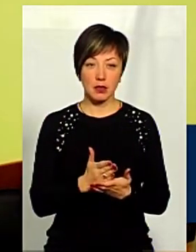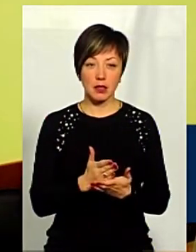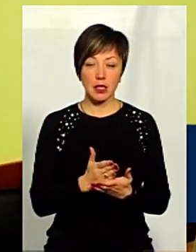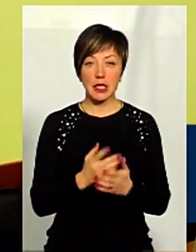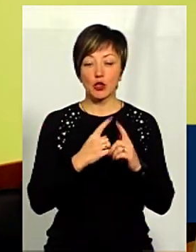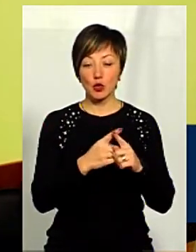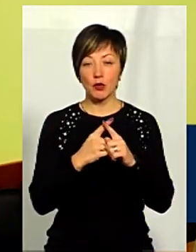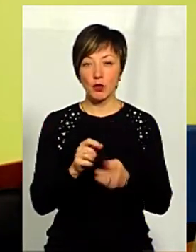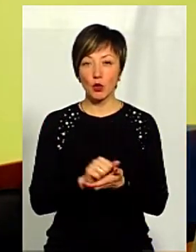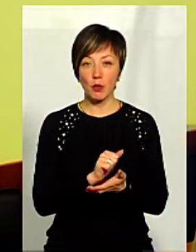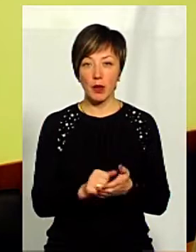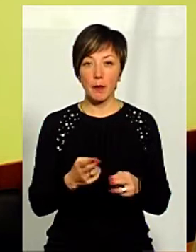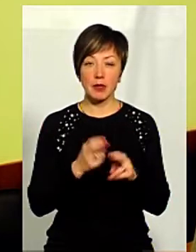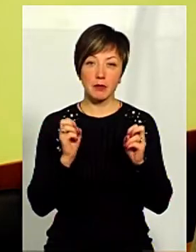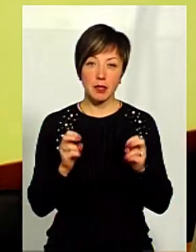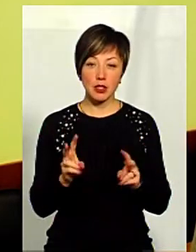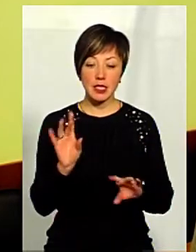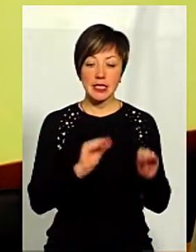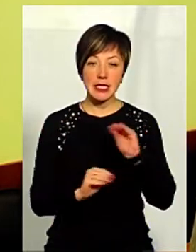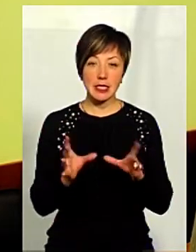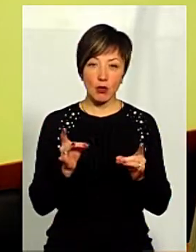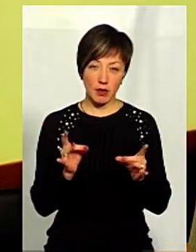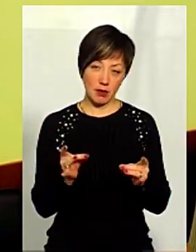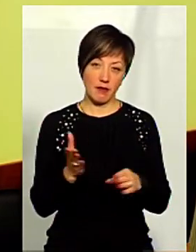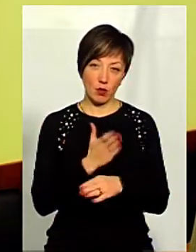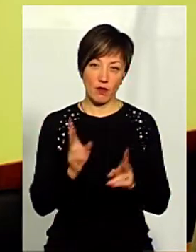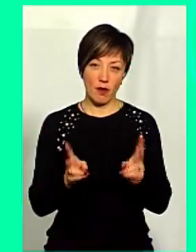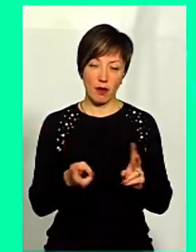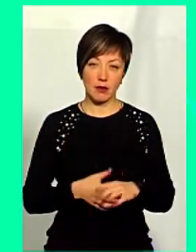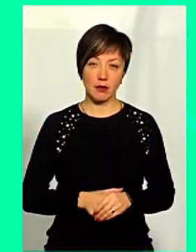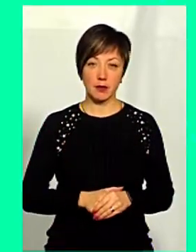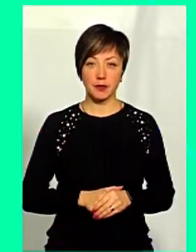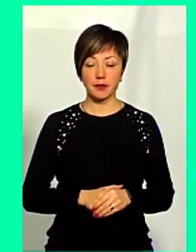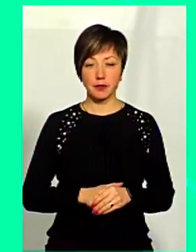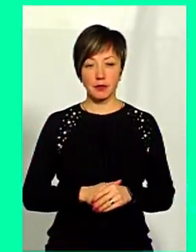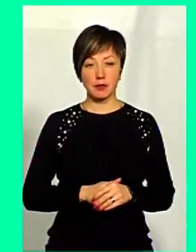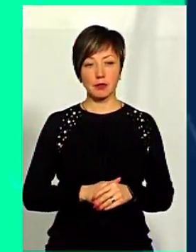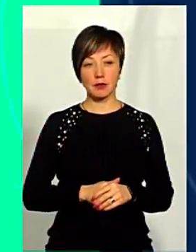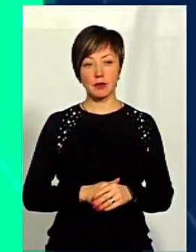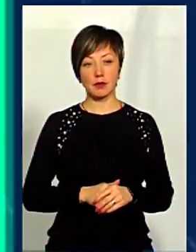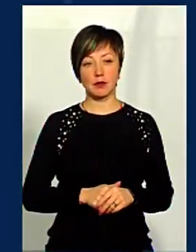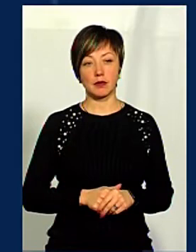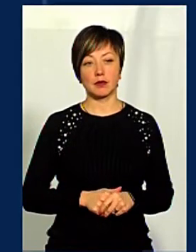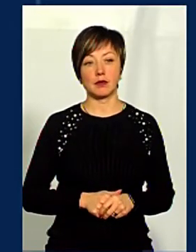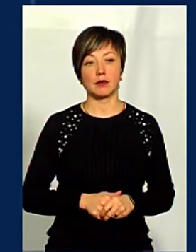супровідні документи по безпечності тієї сировини, з якої безпосередньо готується.